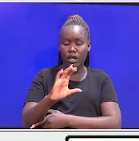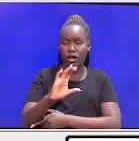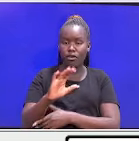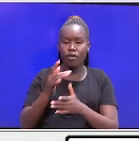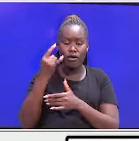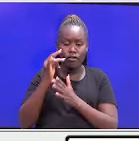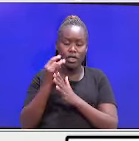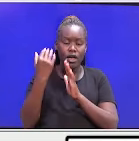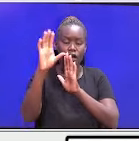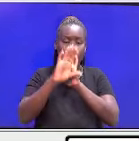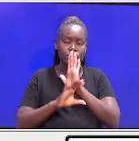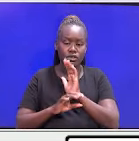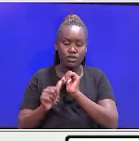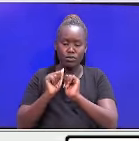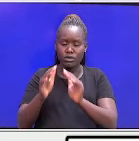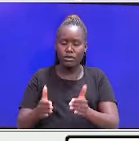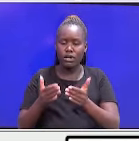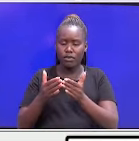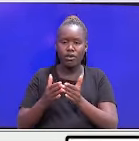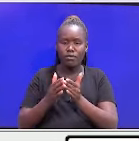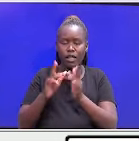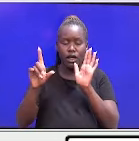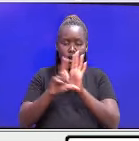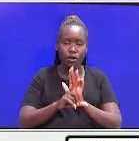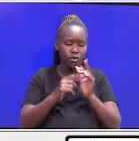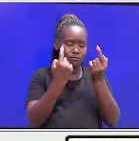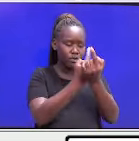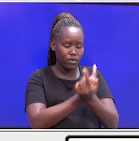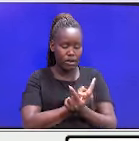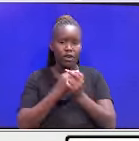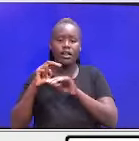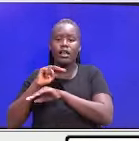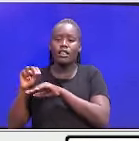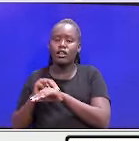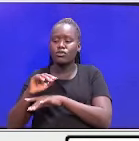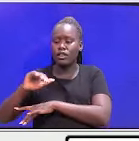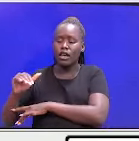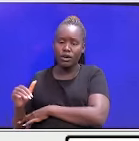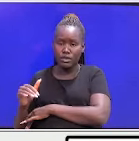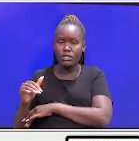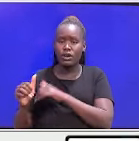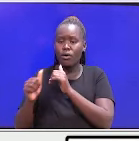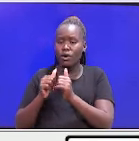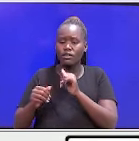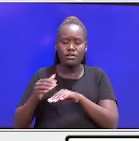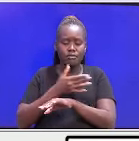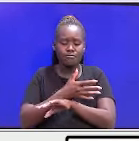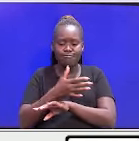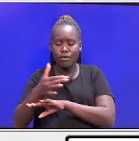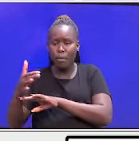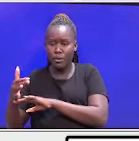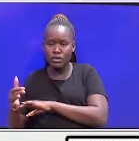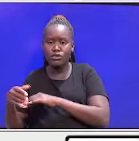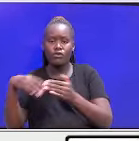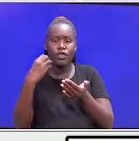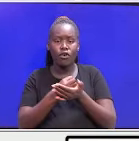katiba, ukiukwaji mkubwa wa sheria mbalimbali za kitaifa na zile za kaunti katika matumizi mabaya ya afisi. Na kama